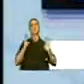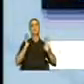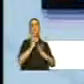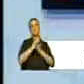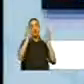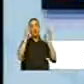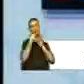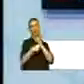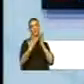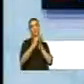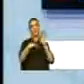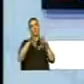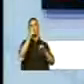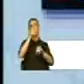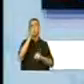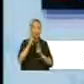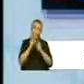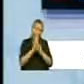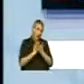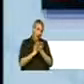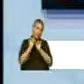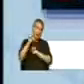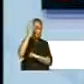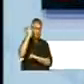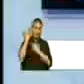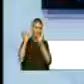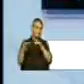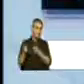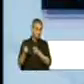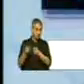נקנתה למגינת ליבם של תומכי הילרי שהפסידו